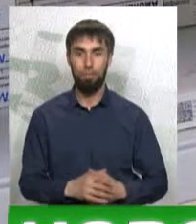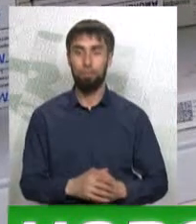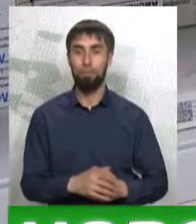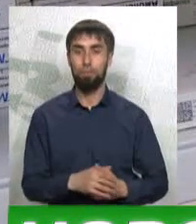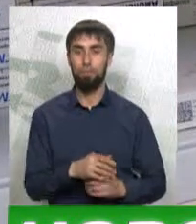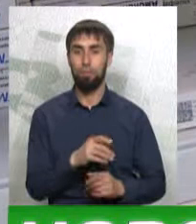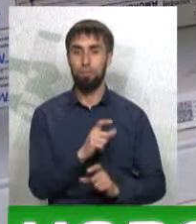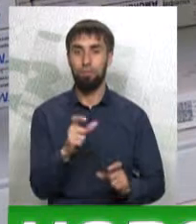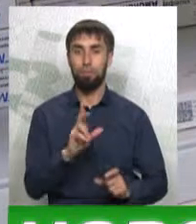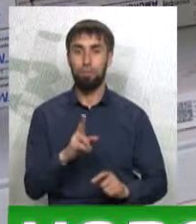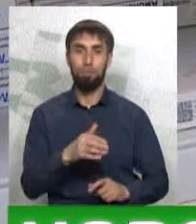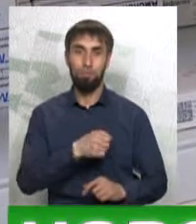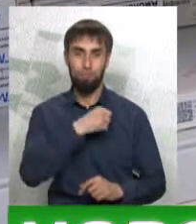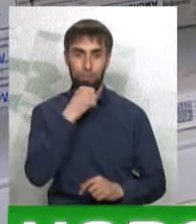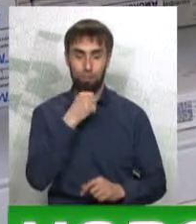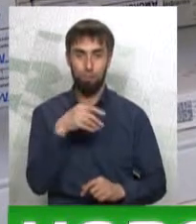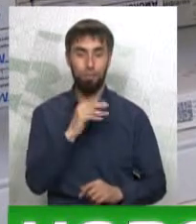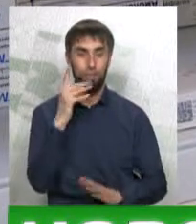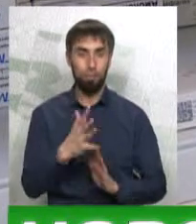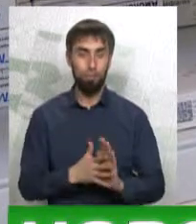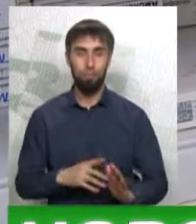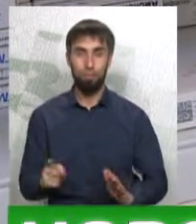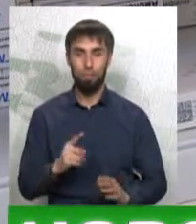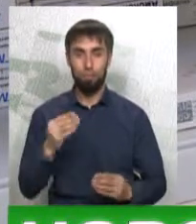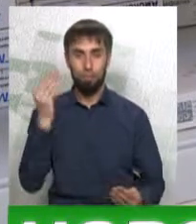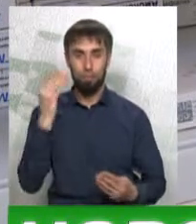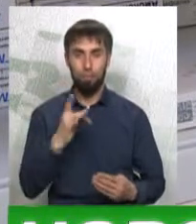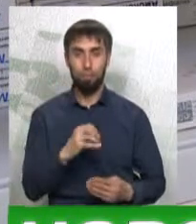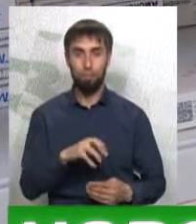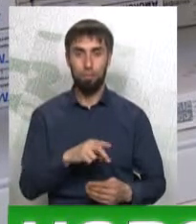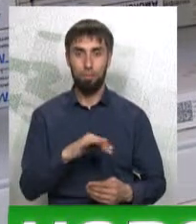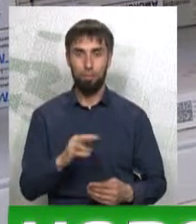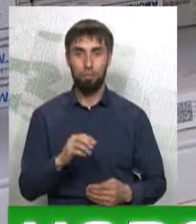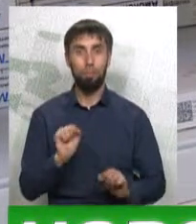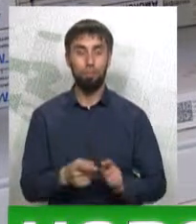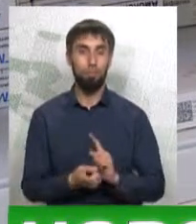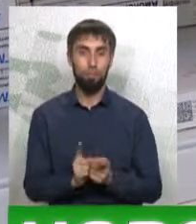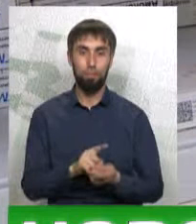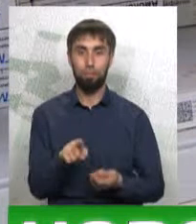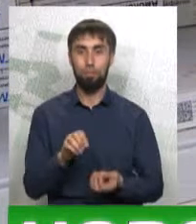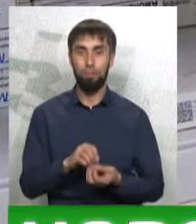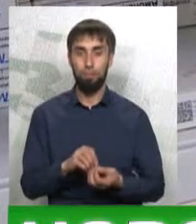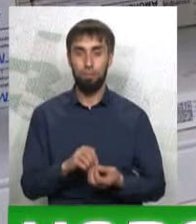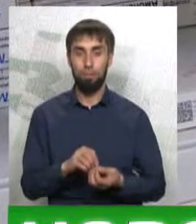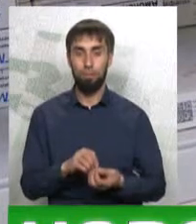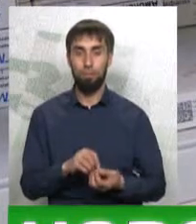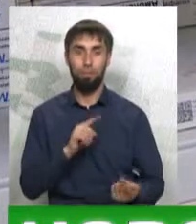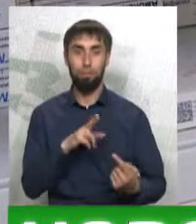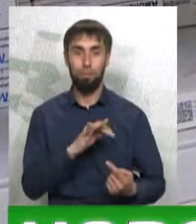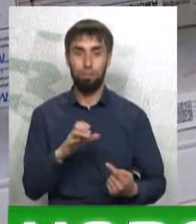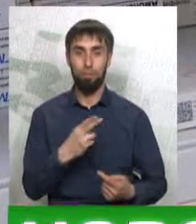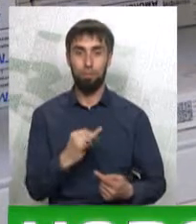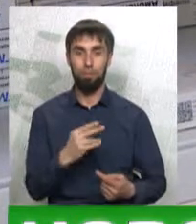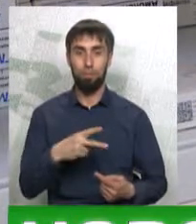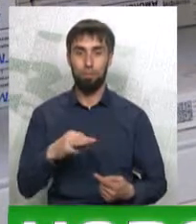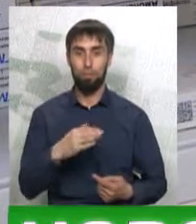более взрослого поколения, конечно, понимают, что, например, ремантадин может заменить тот же самый противовирусный